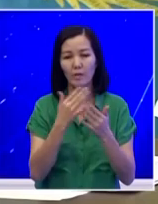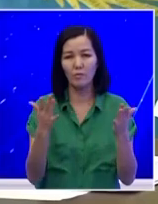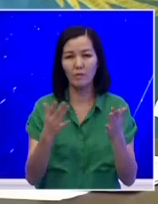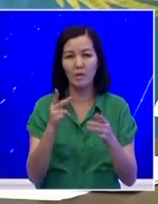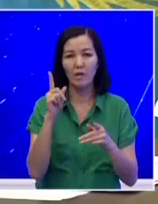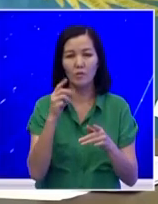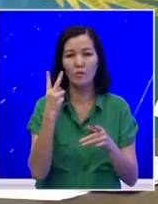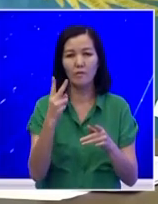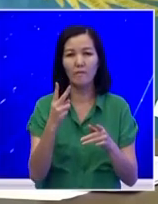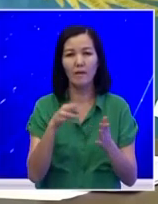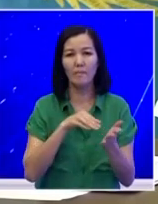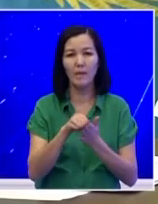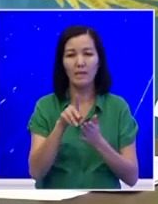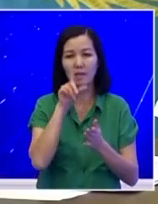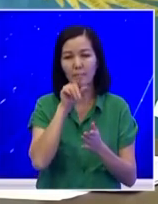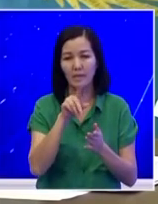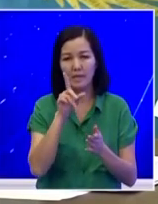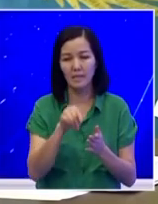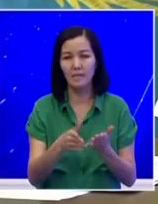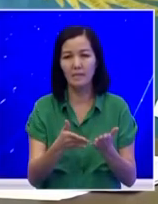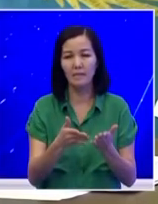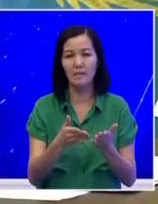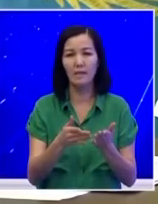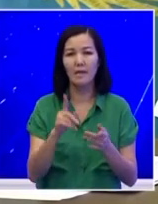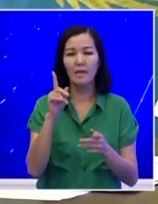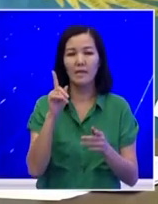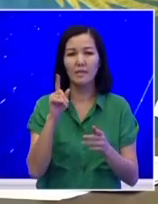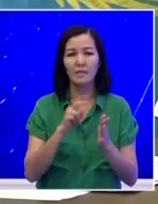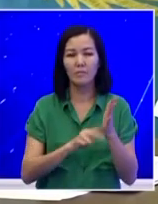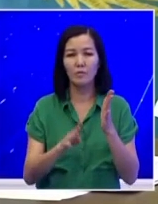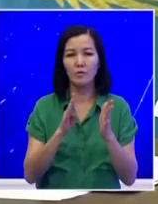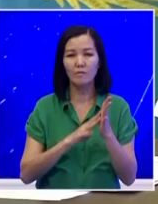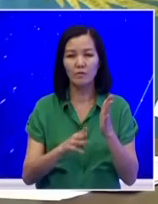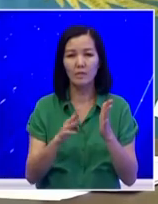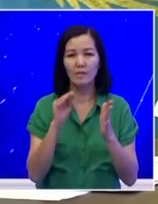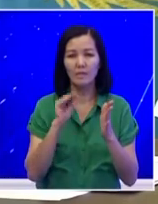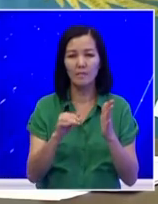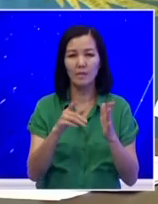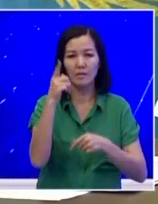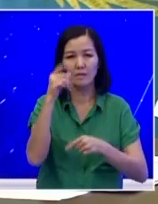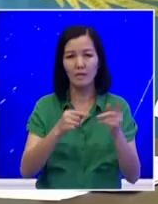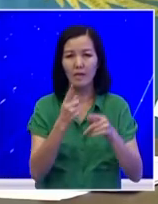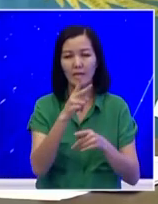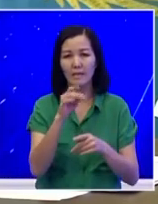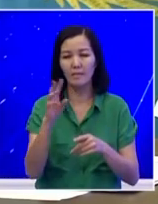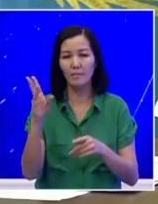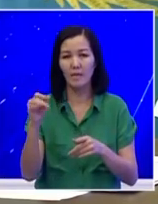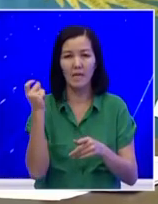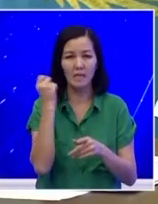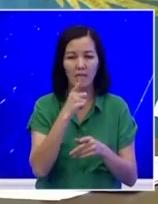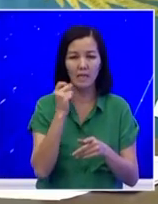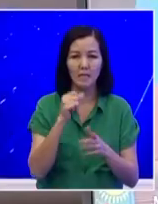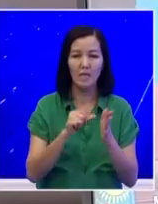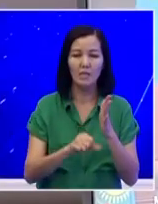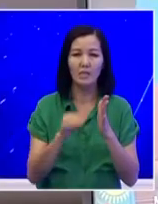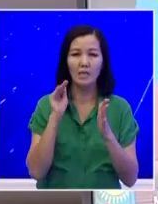102 тысячи тонн мяса птиц. Также производится 790 тысяч тонн молочного товара, 1 миллиард 100 миллионов штук яиц,